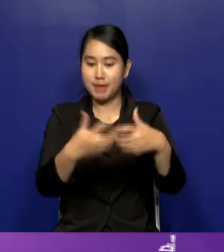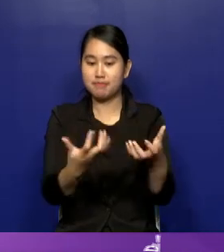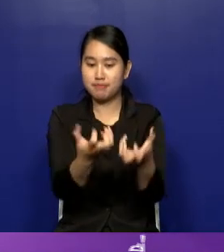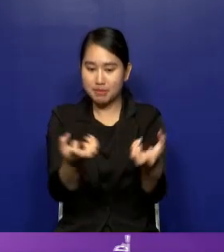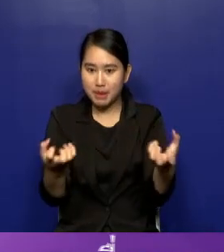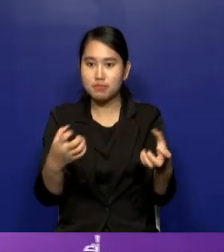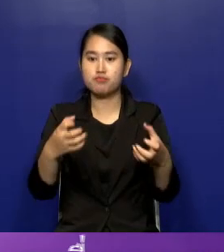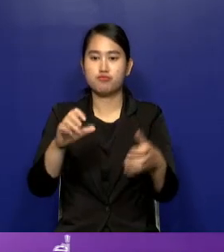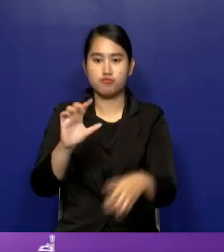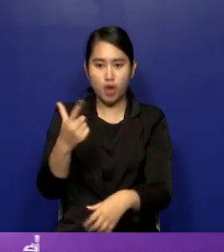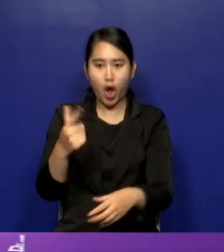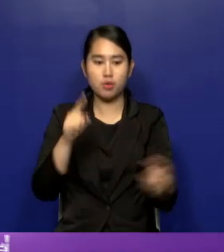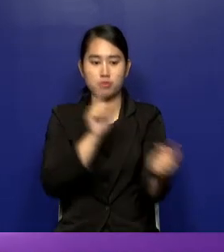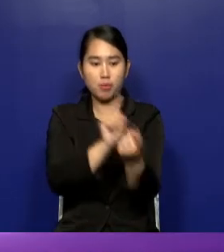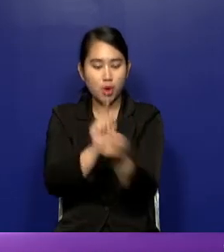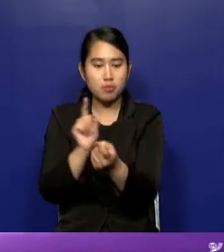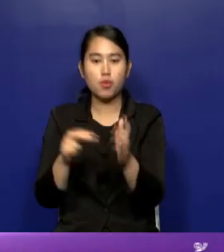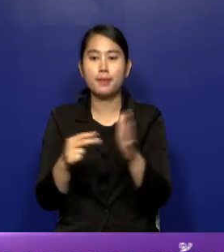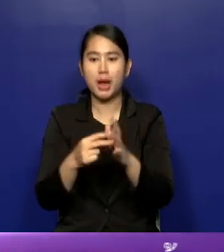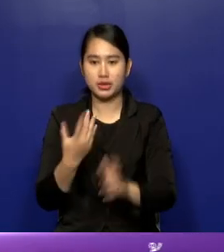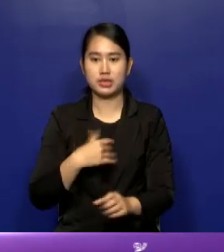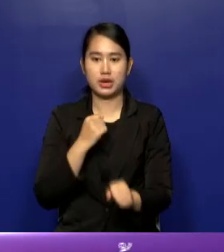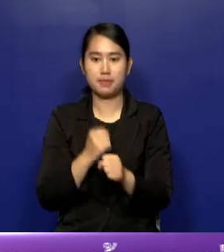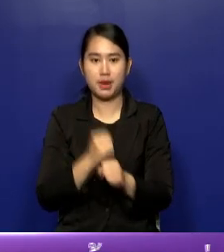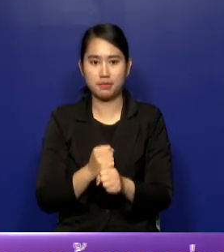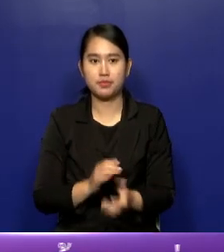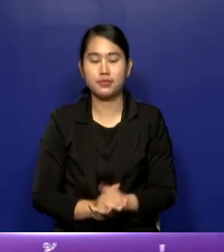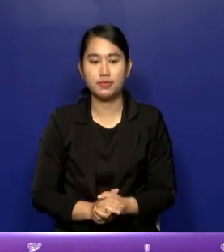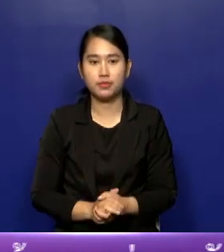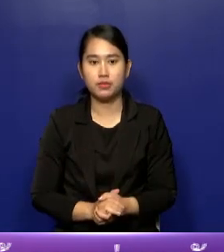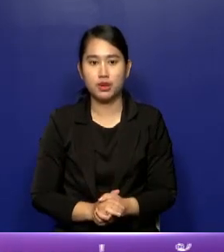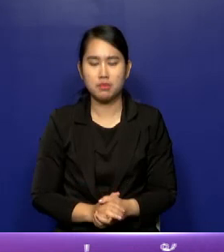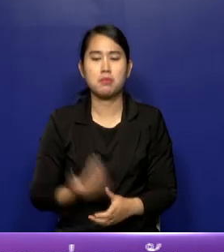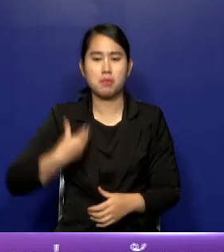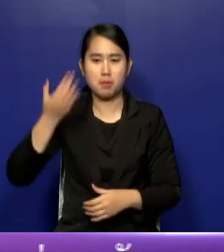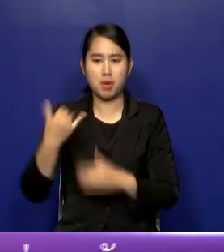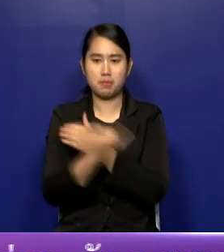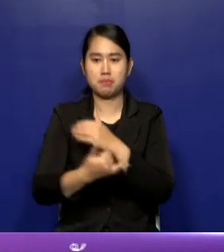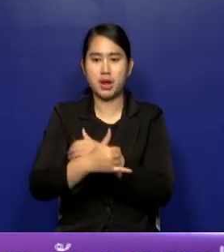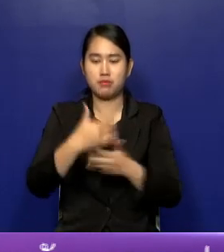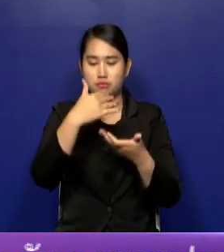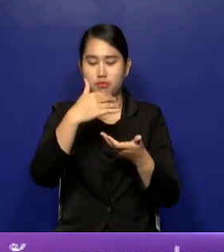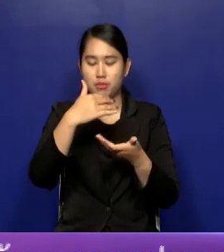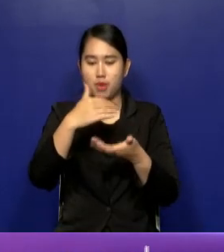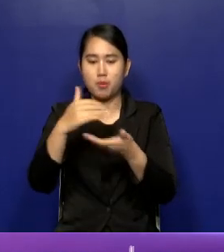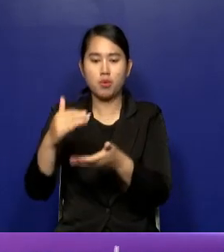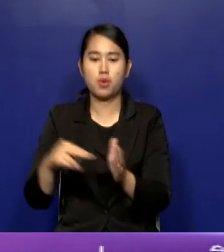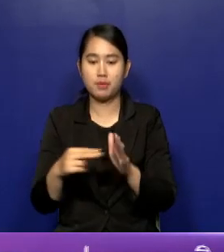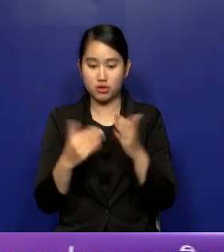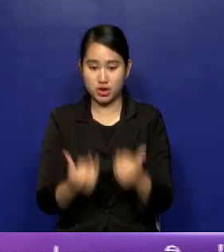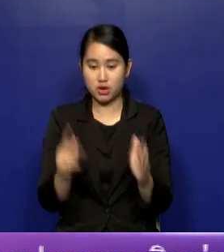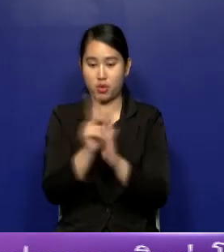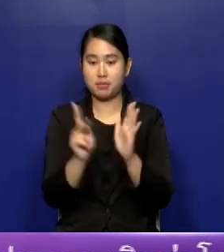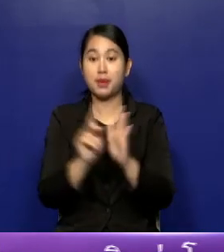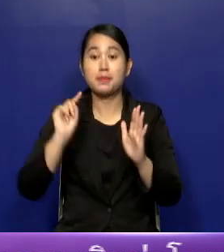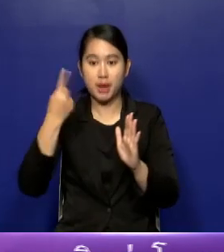ตแร่ทองคำนะครับเพราะที่เดิมที่ผ่านมานั้นนำออกไปถลุงแร่ที่ต่างประเทศทั้งสิ้นนะครับเพราะนั้นกฎหมายใหม่นี้เราสามารถให้มีการถลุง